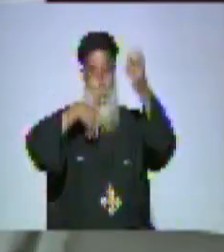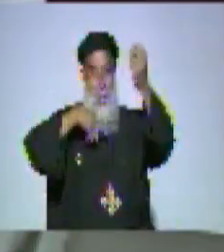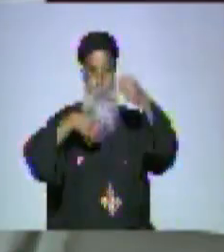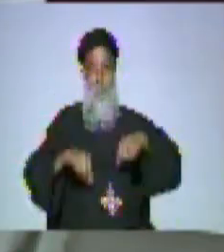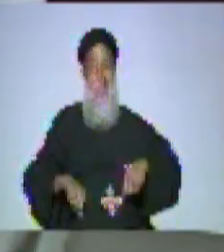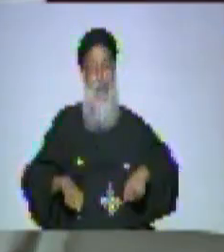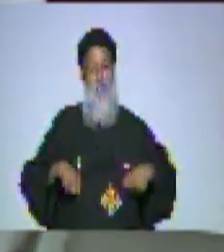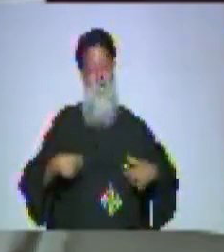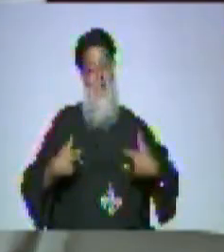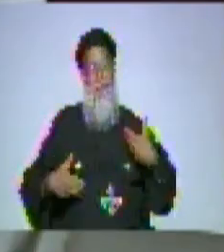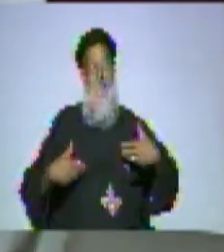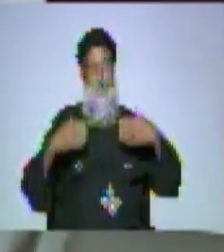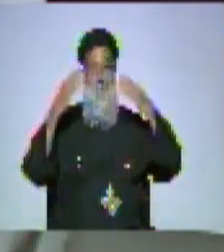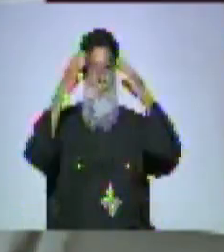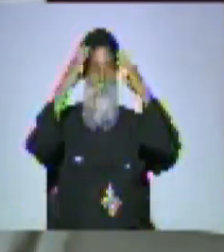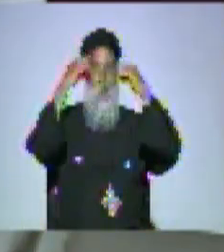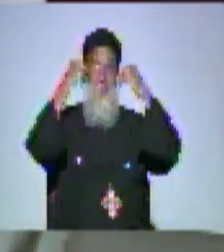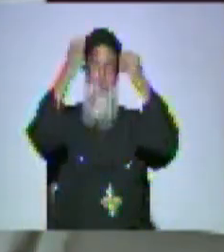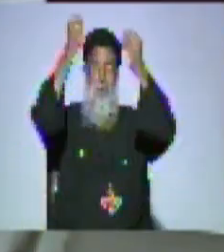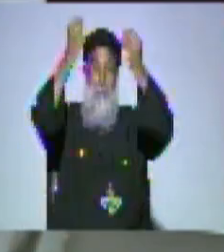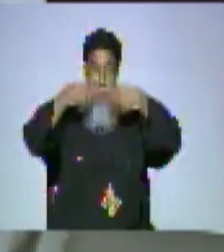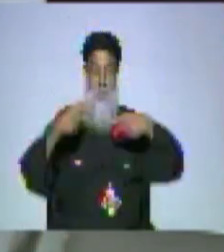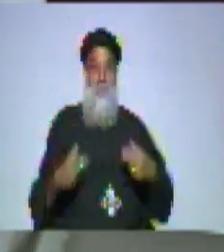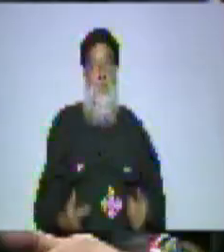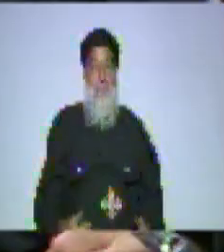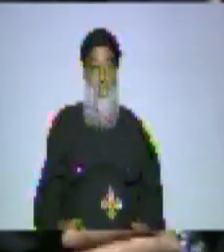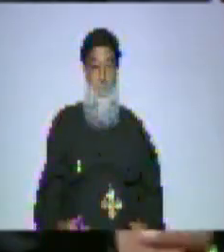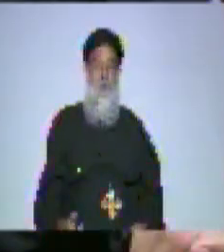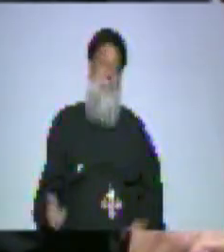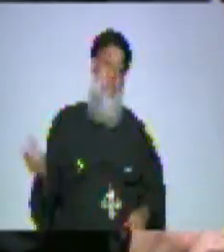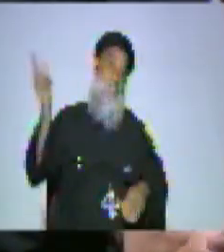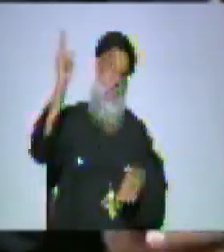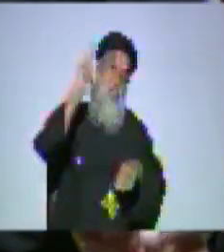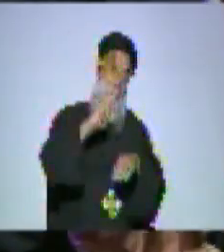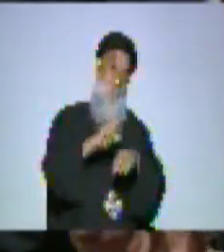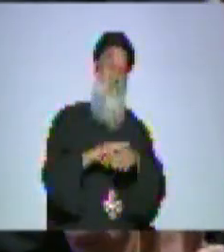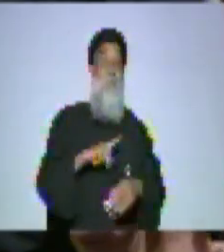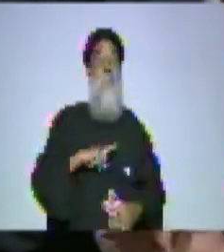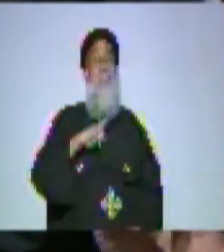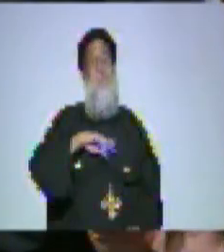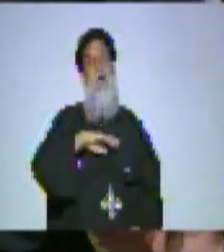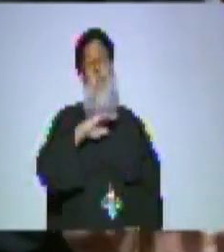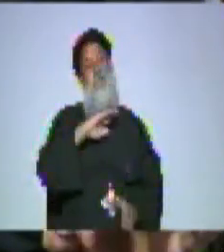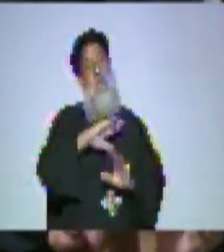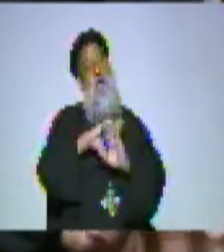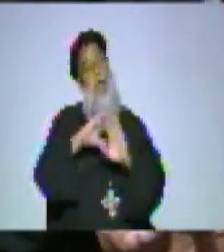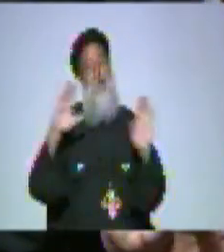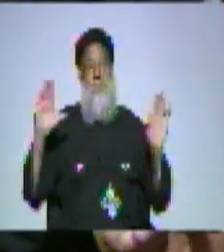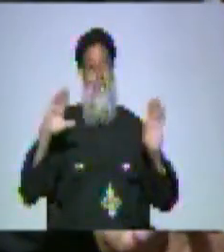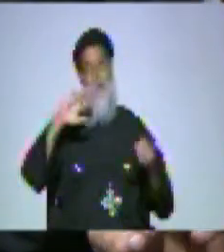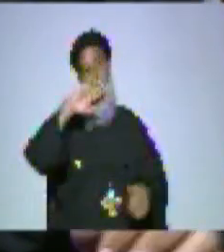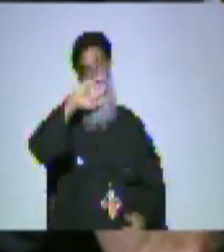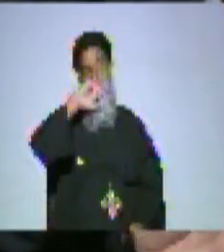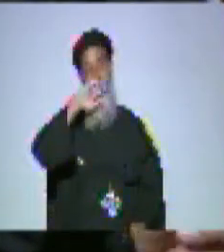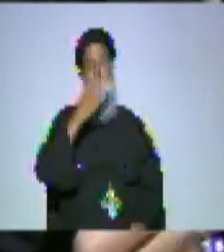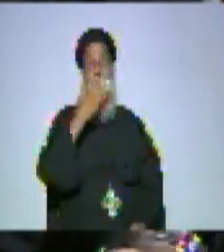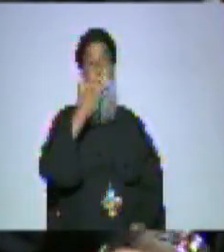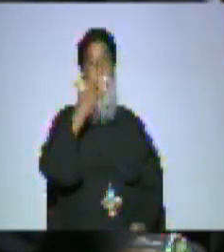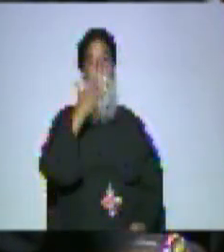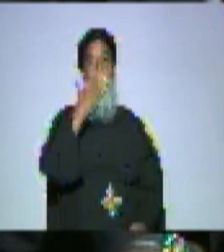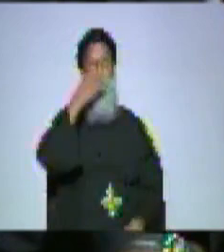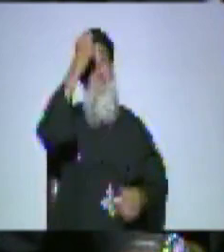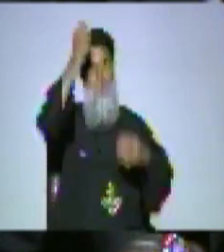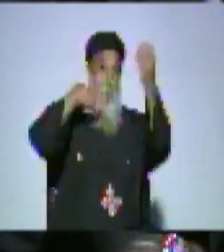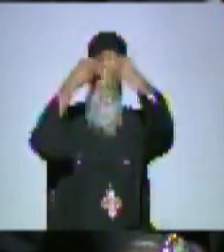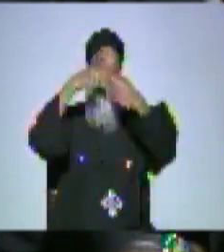المفرحه لكي نحن ايضا اذ يكن لنا الكفاء في كل شيء نزداد